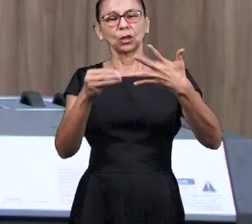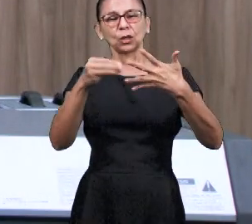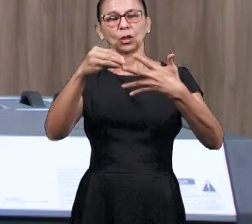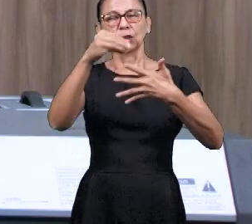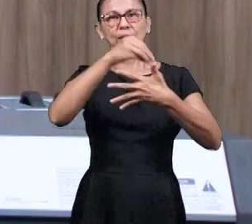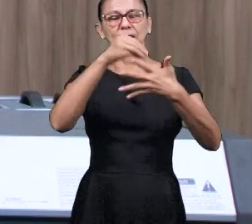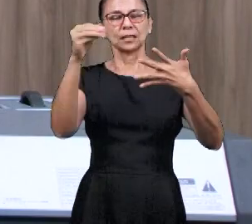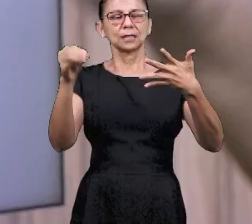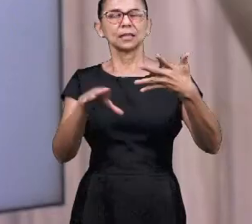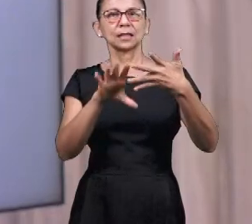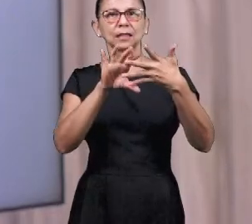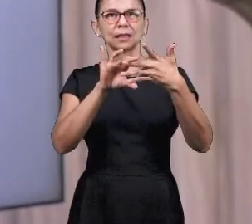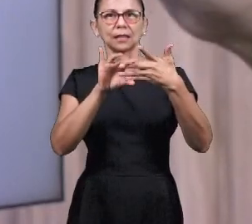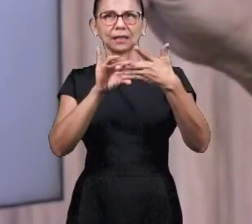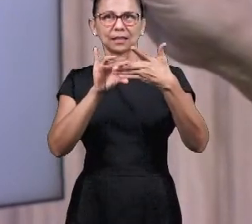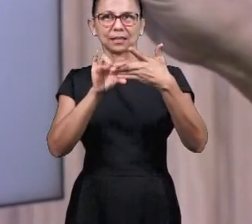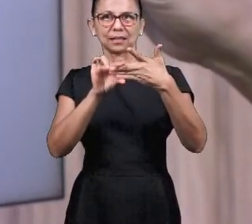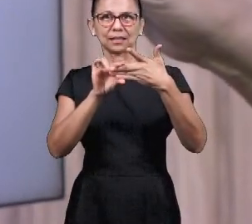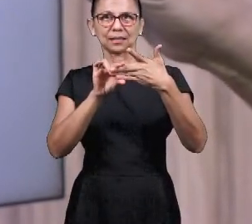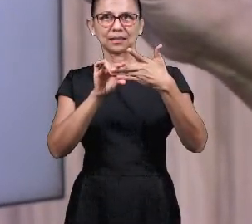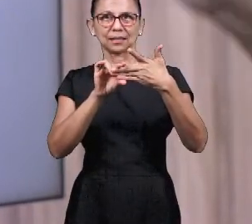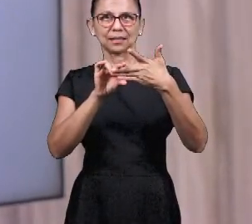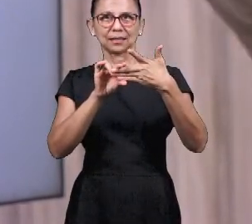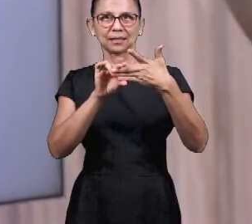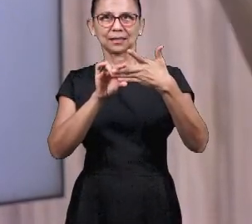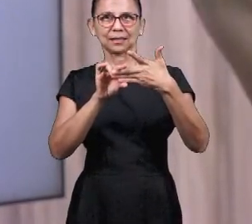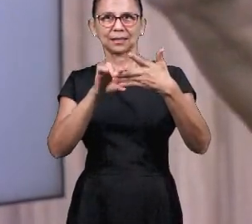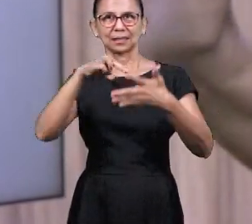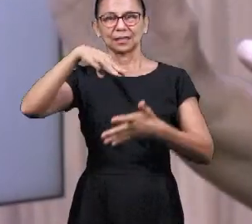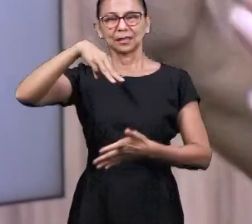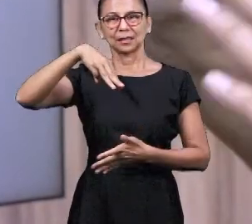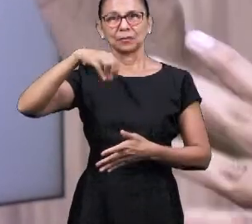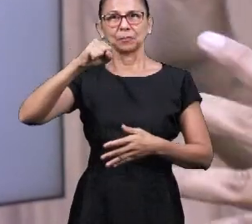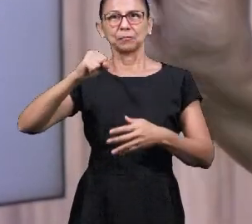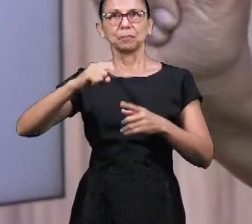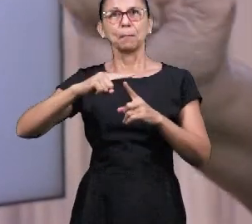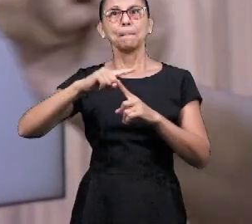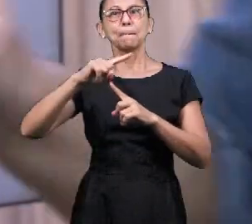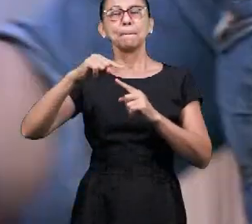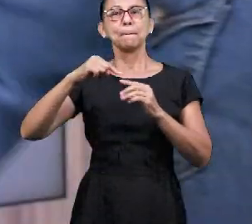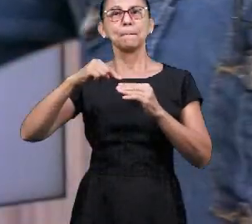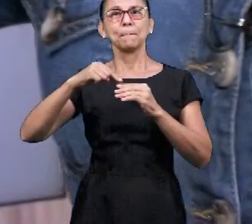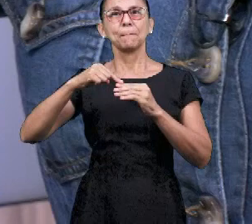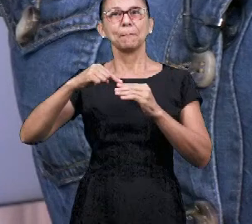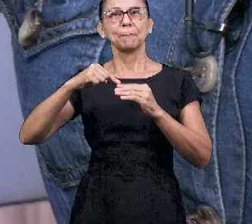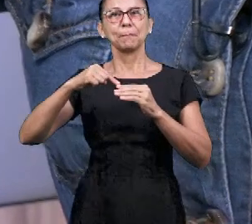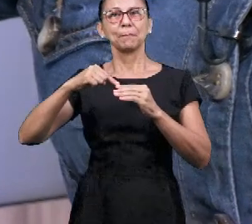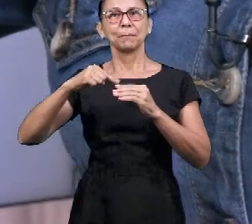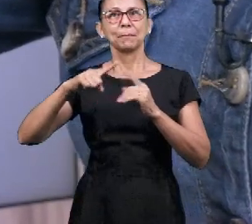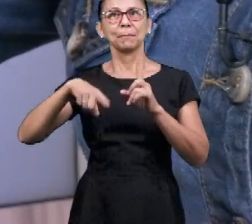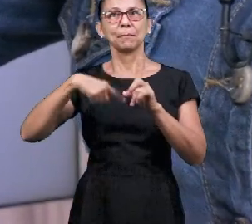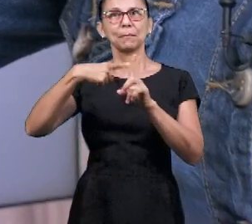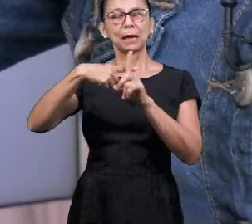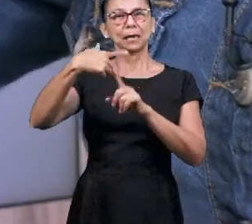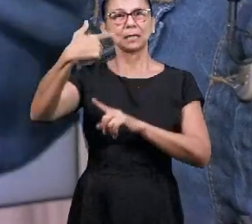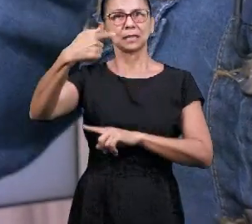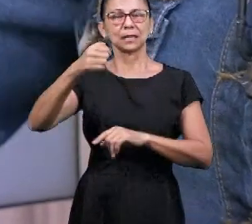Mi majeur septième. Nous allons revoir tous. La majeur,